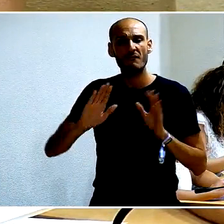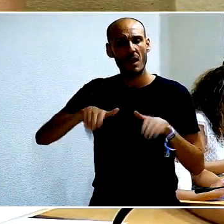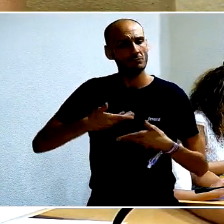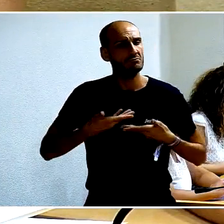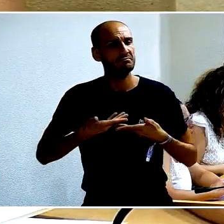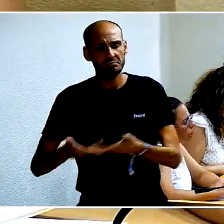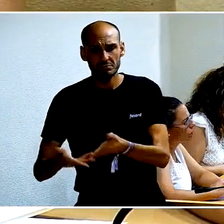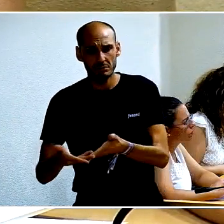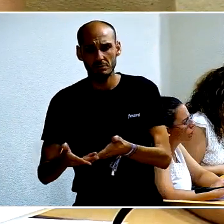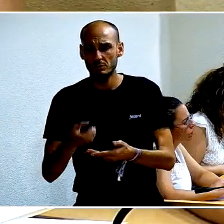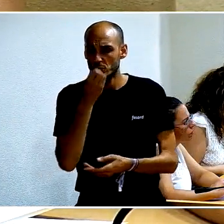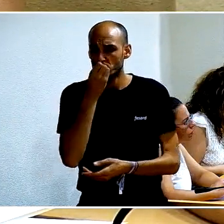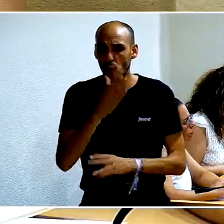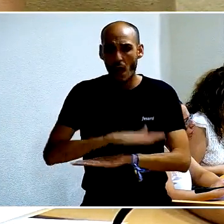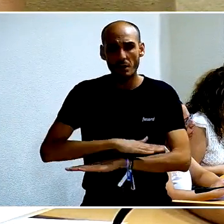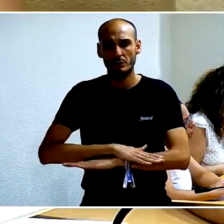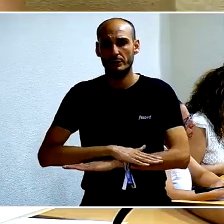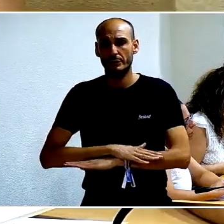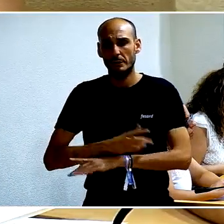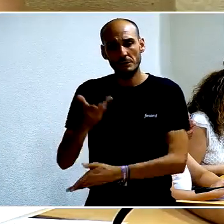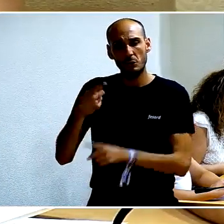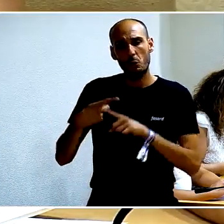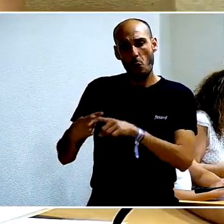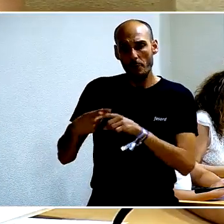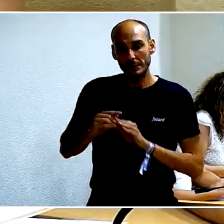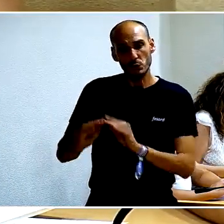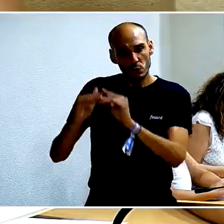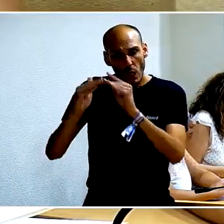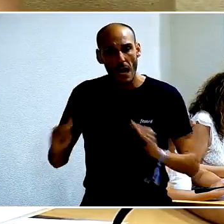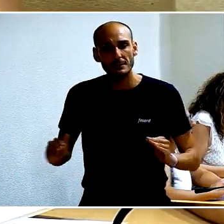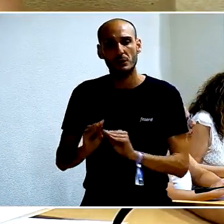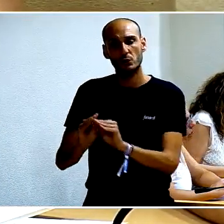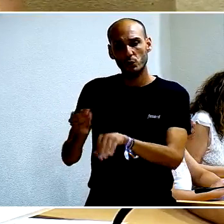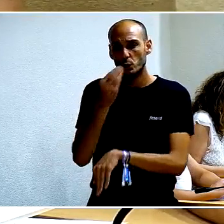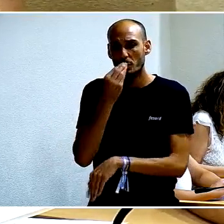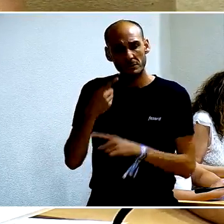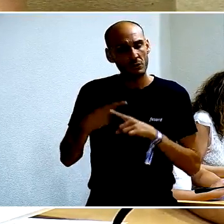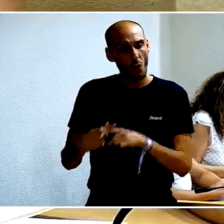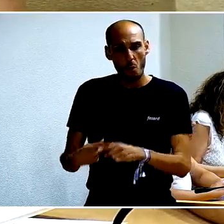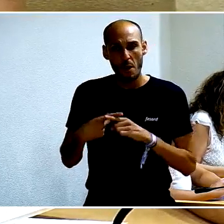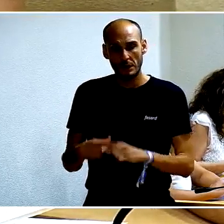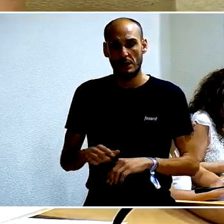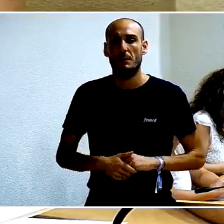generositat i van compartir amb nosaltres la seva casa, els seus aliments i tot el que tenen.